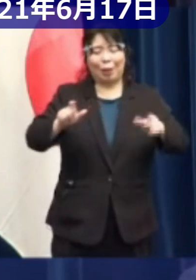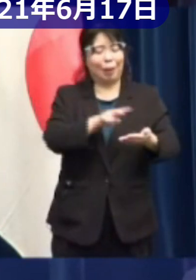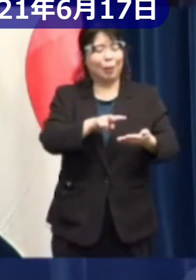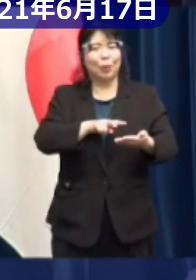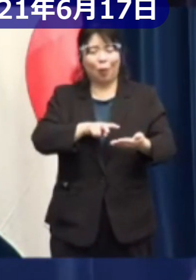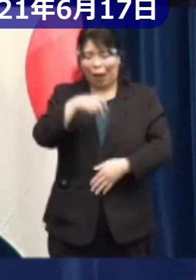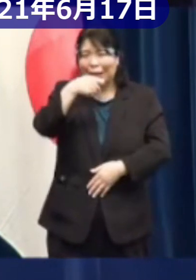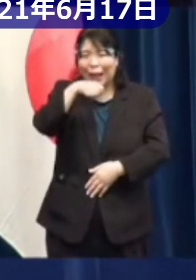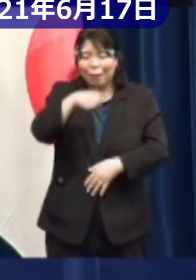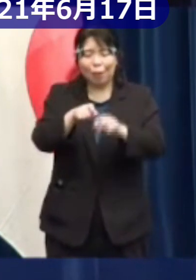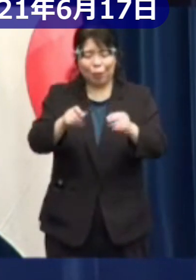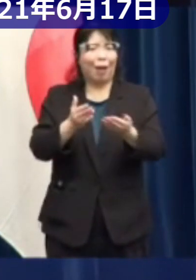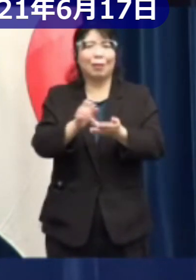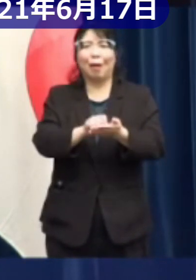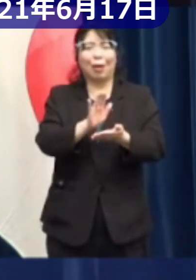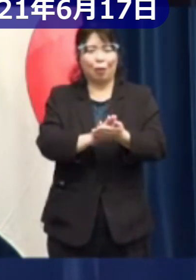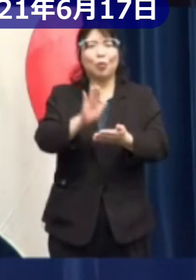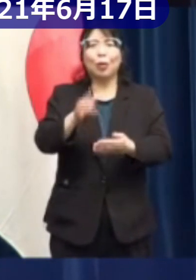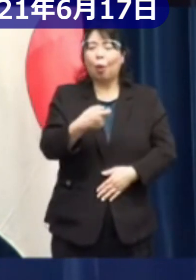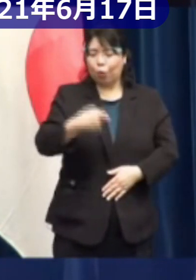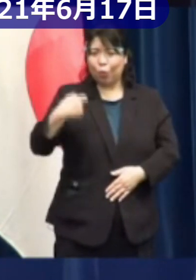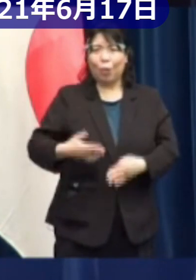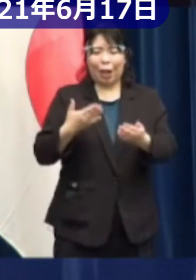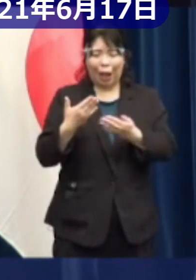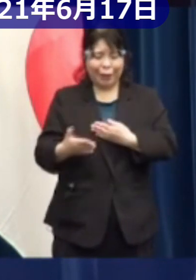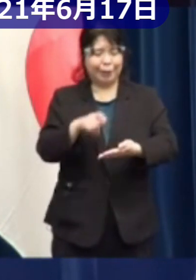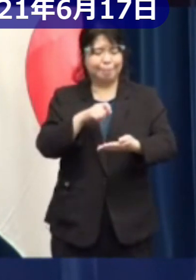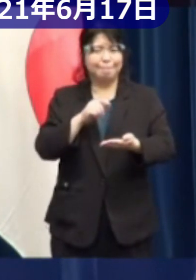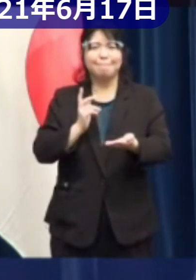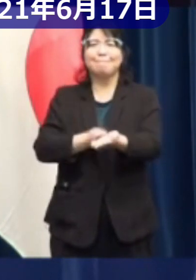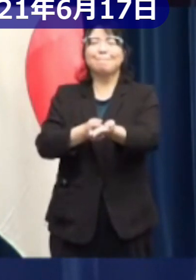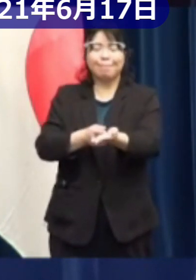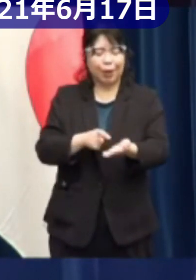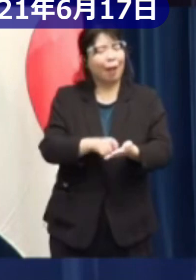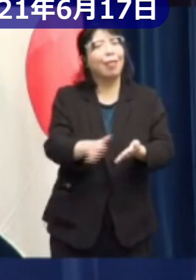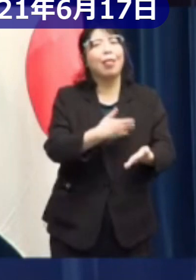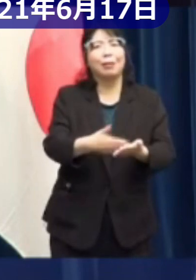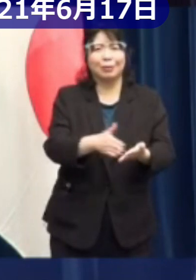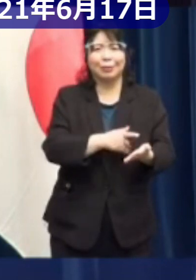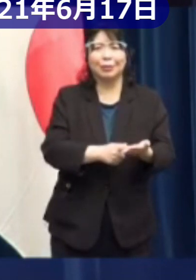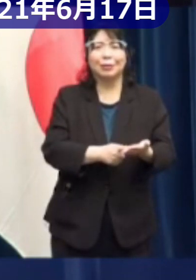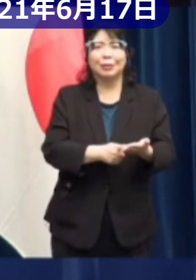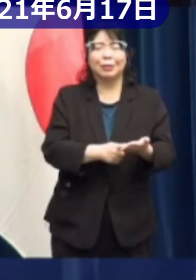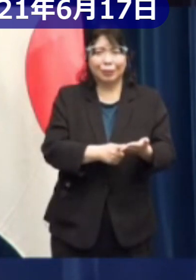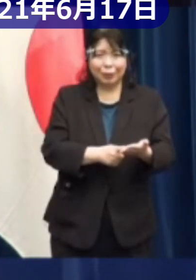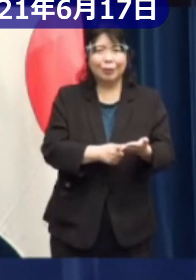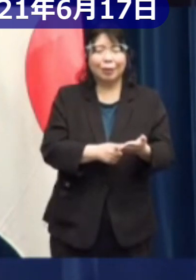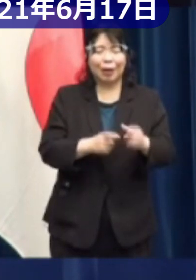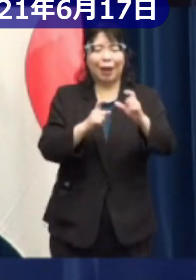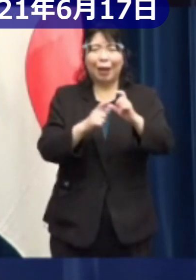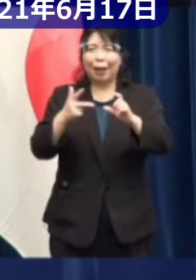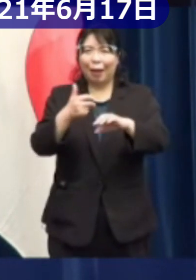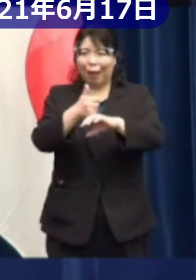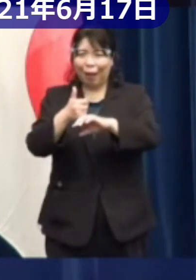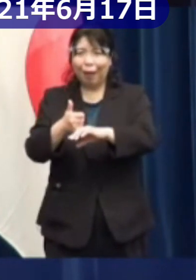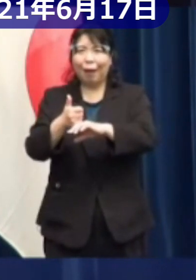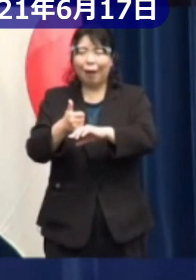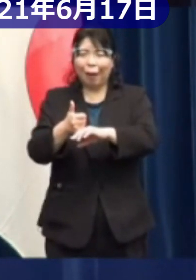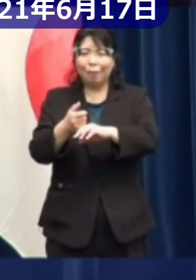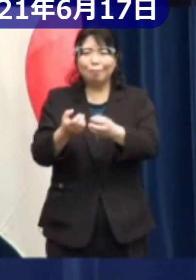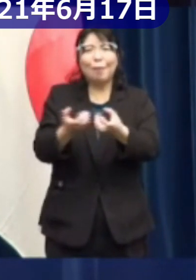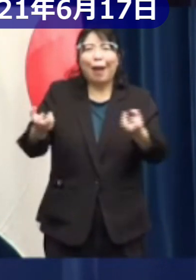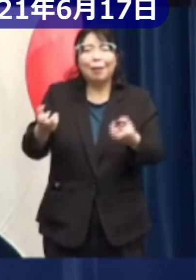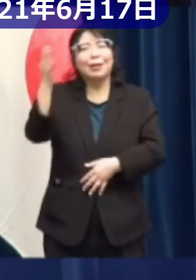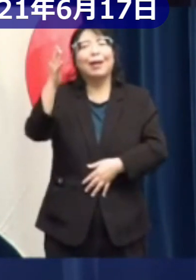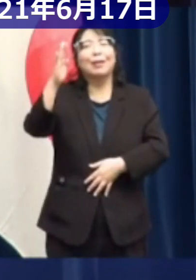確かに言及されているんですが、中国を名指しで非難することは慎重に避けられております。これは G7 では分裂は避けられたものの、妥協が図られたというのが実情ではない